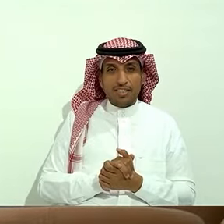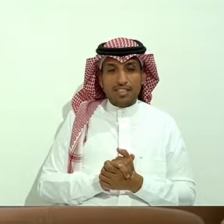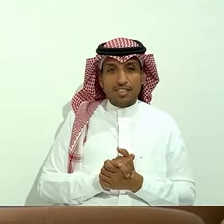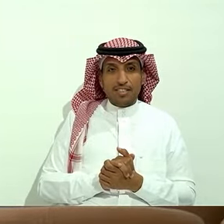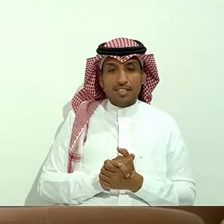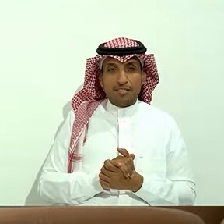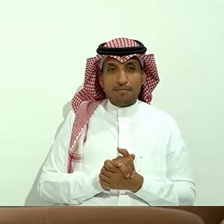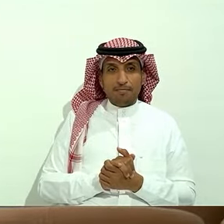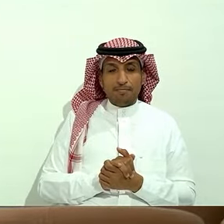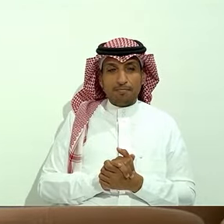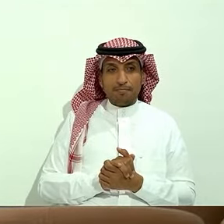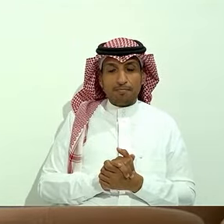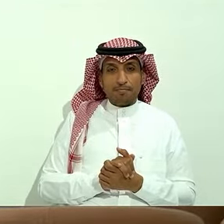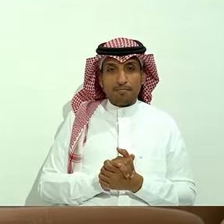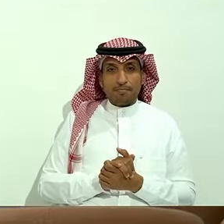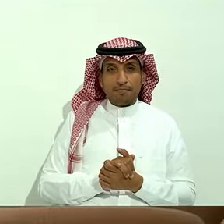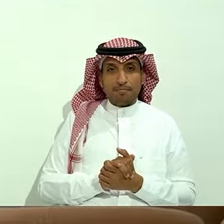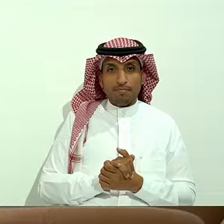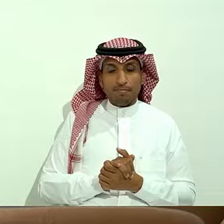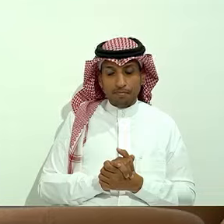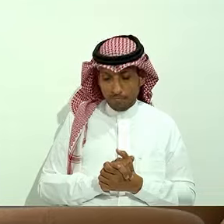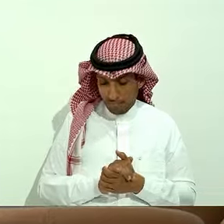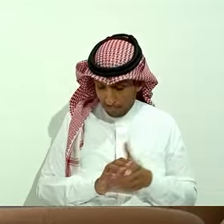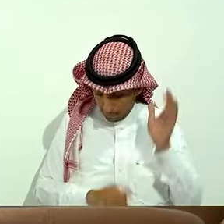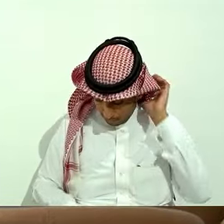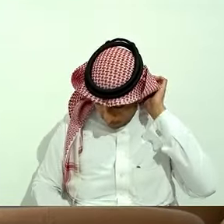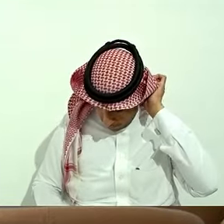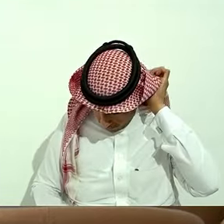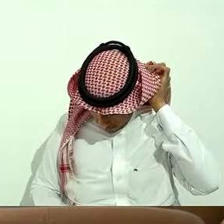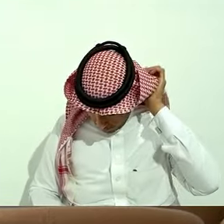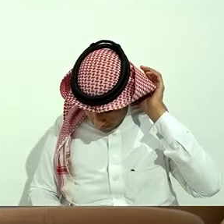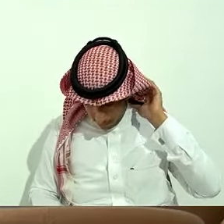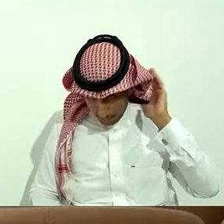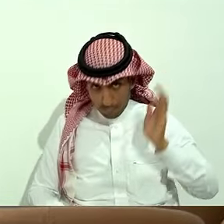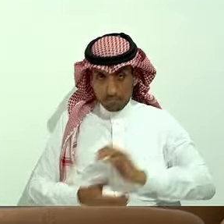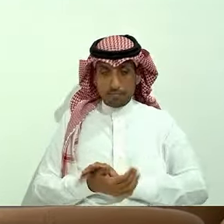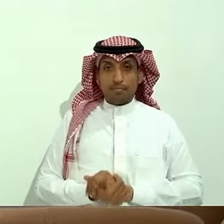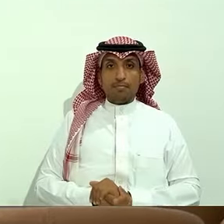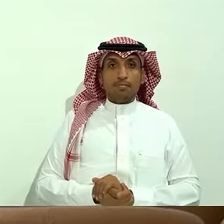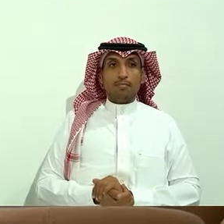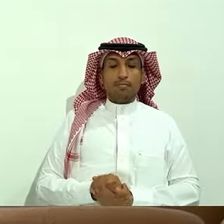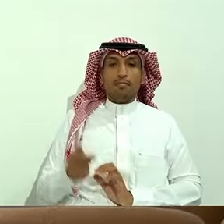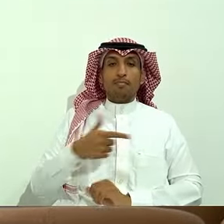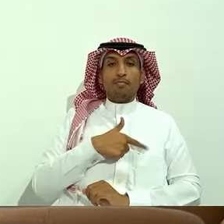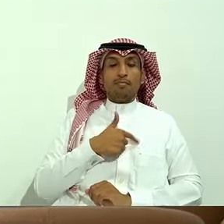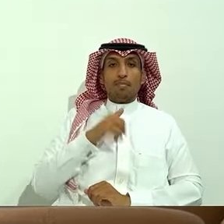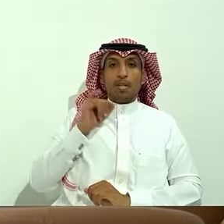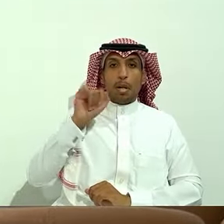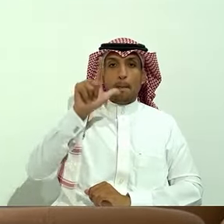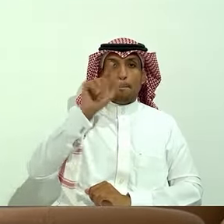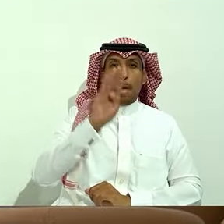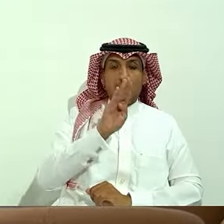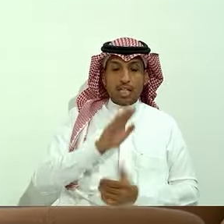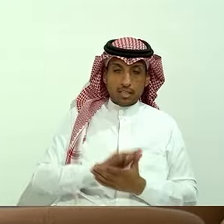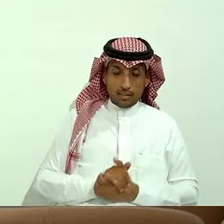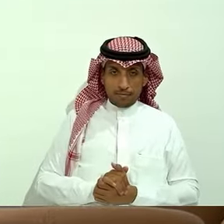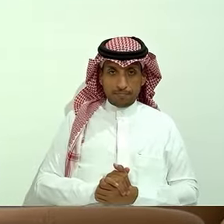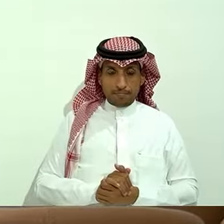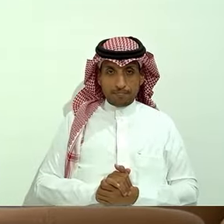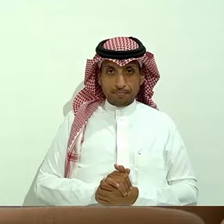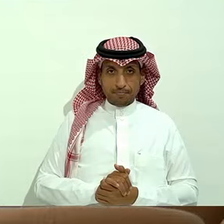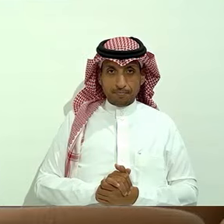ثاني تفضلي. وعليكم السلام. معك ملك مسلاتي. ملك مسلاتي، هلا والله.